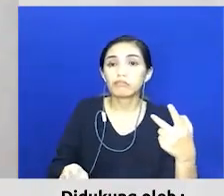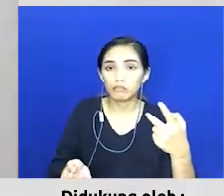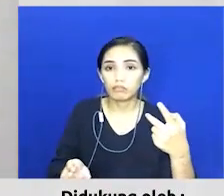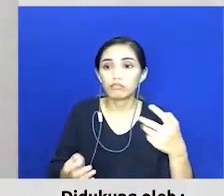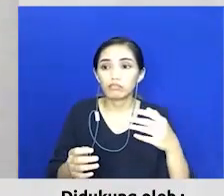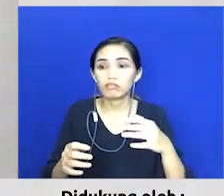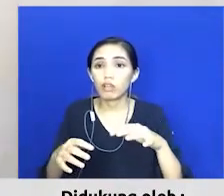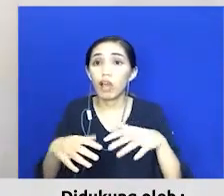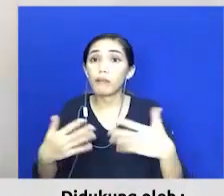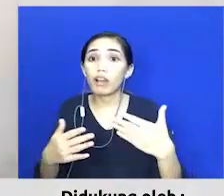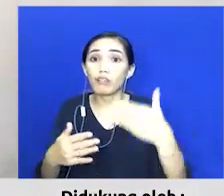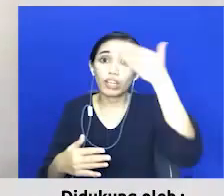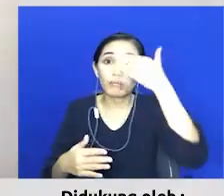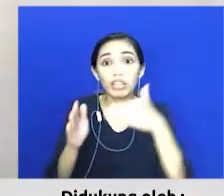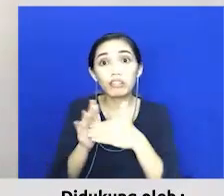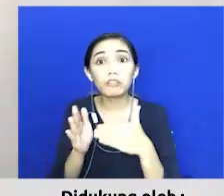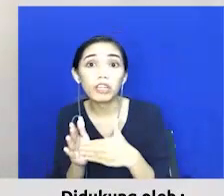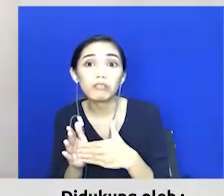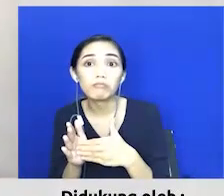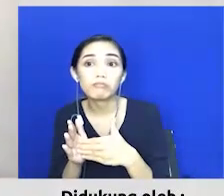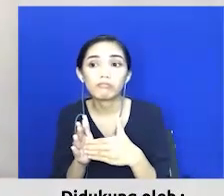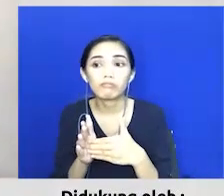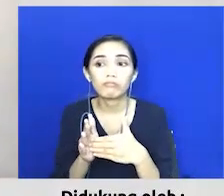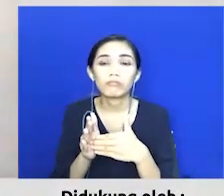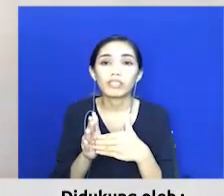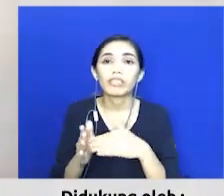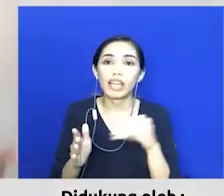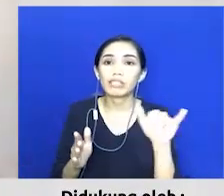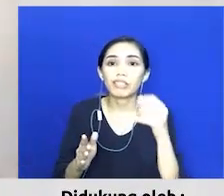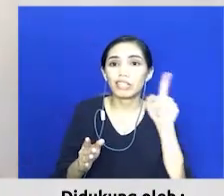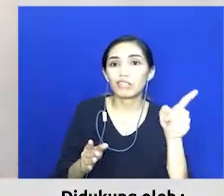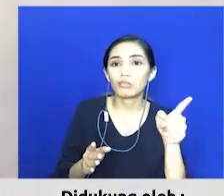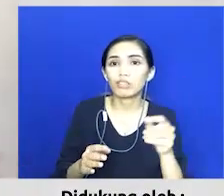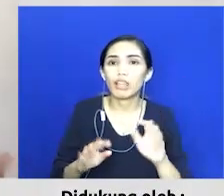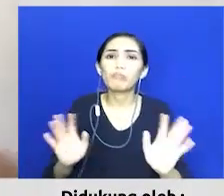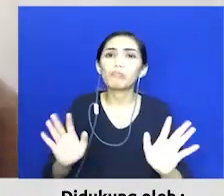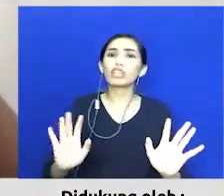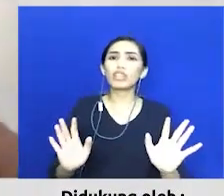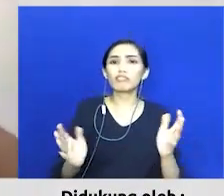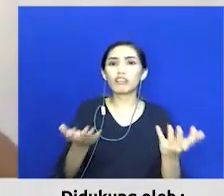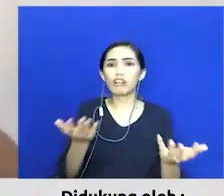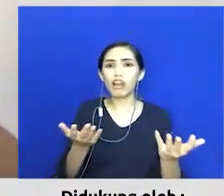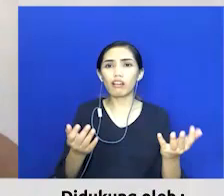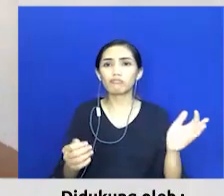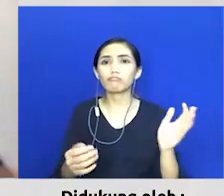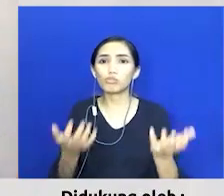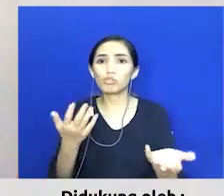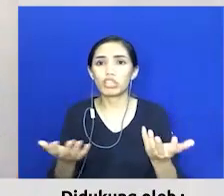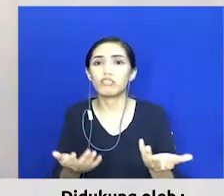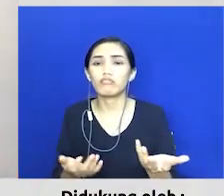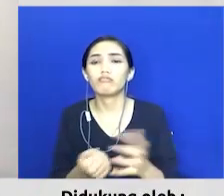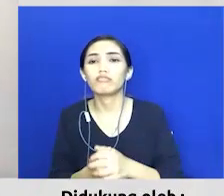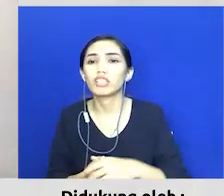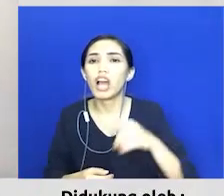artinya film berhenti? Ya kalau apa yang saya tangkap dari Pak Awi bilang ya, ya enggak berhenti ketika gagasannya masih selalu ada